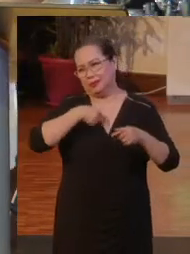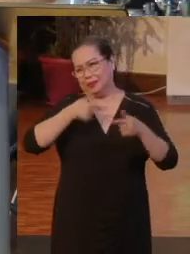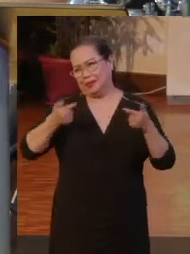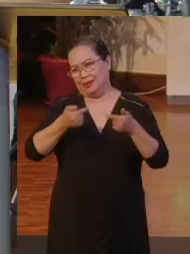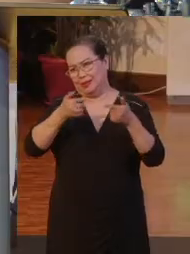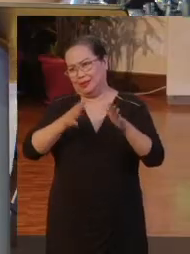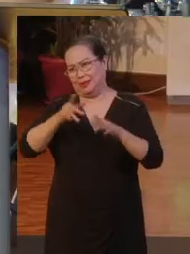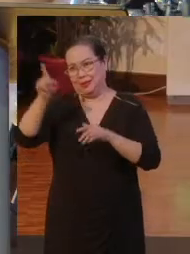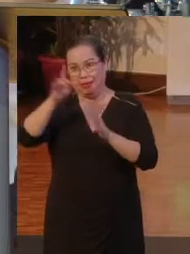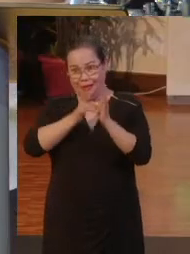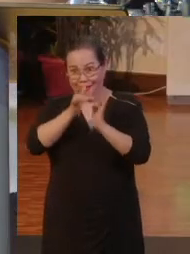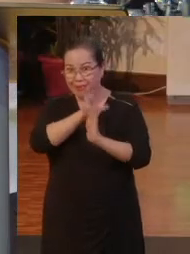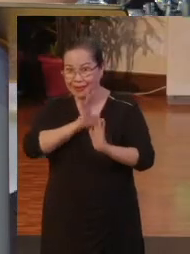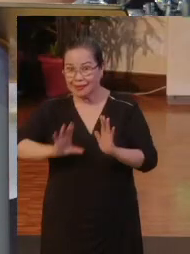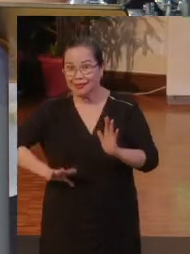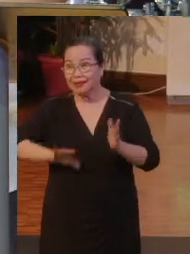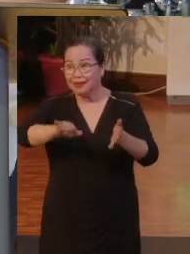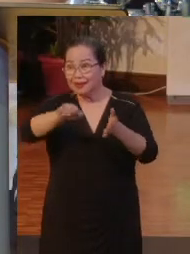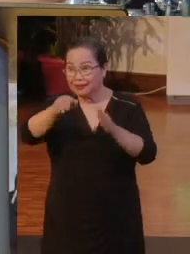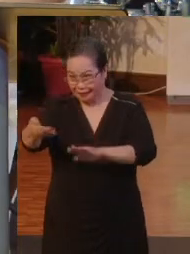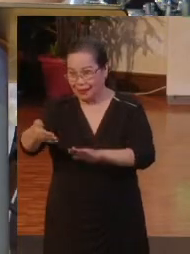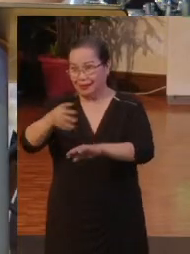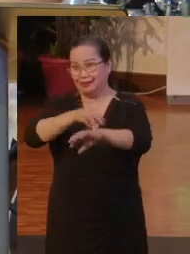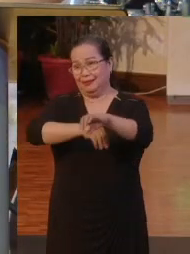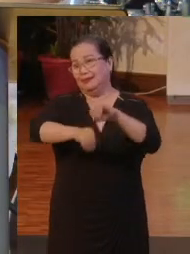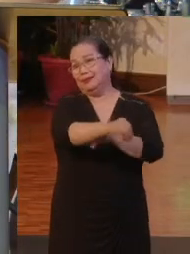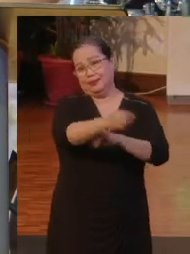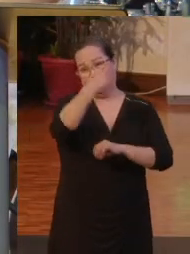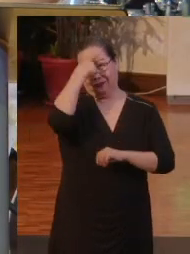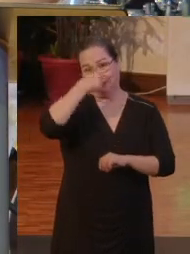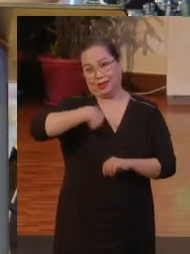sinners, Christ died for us.